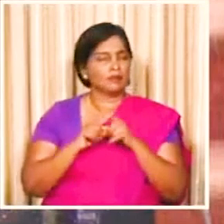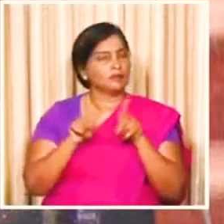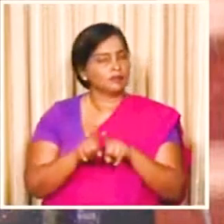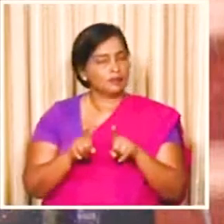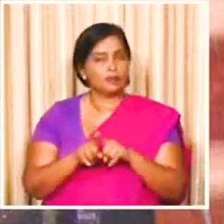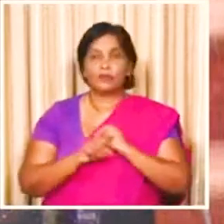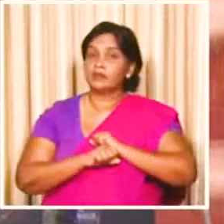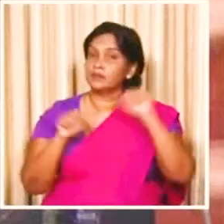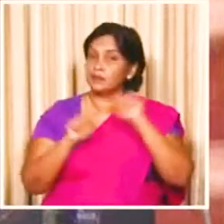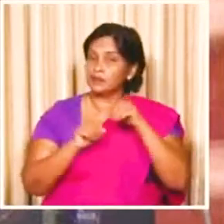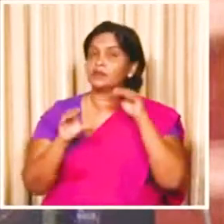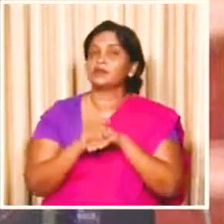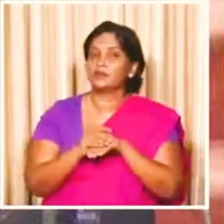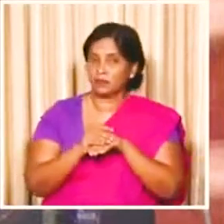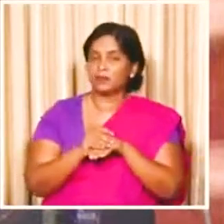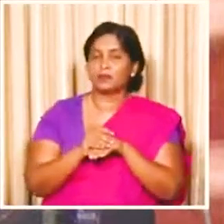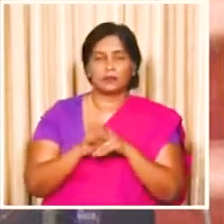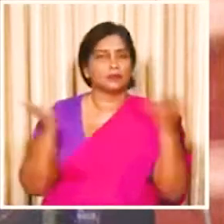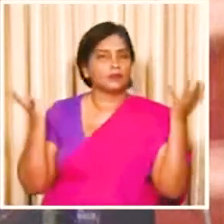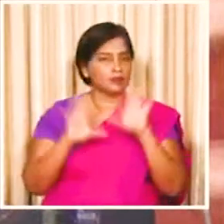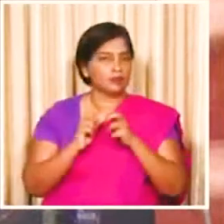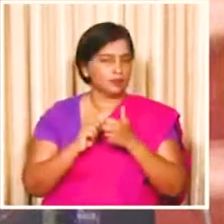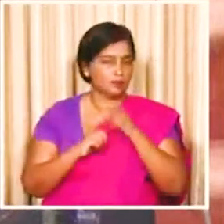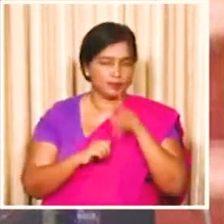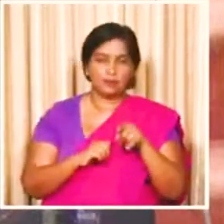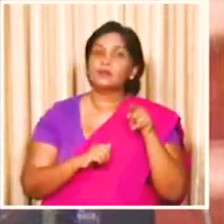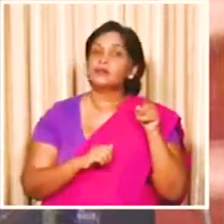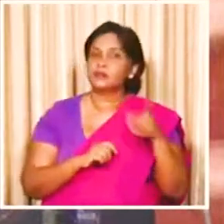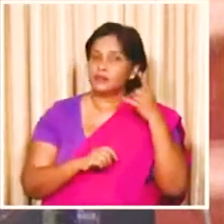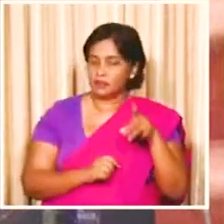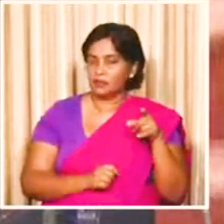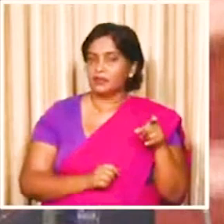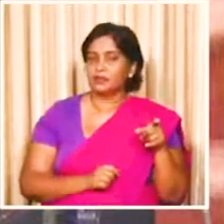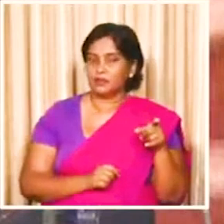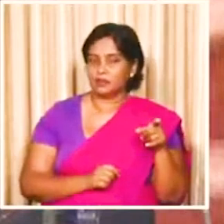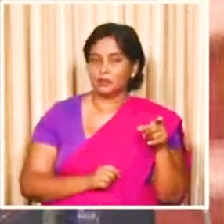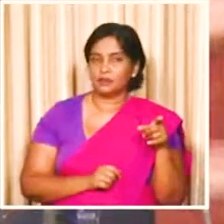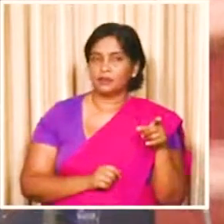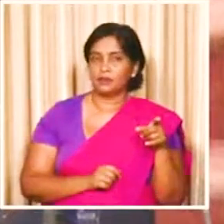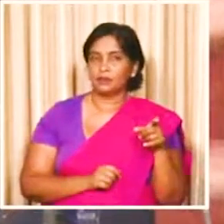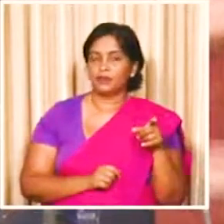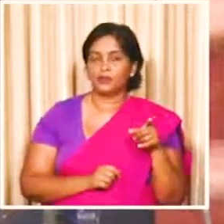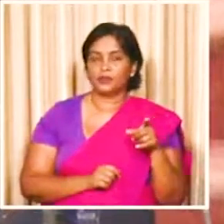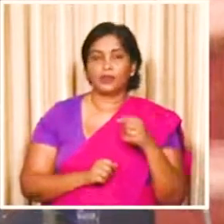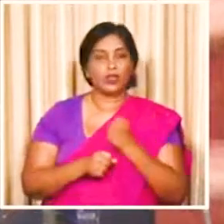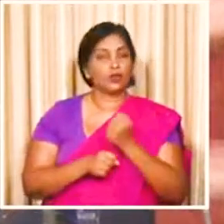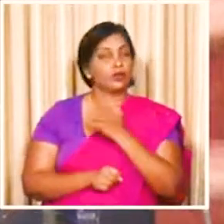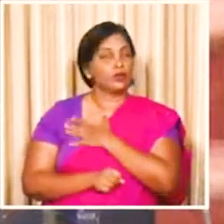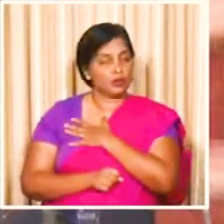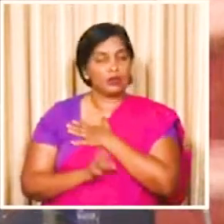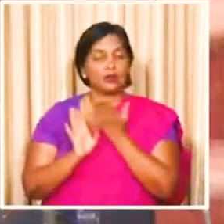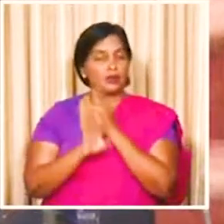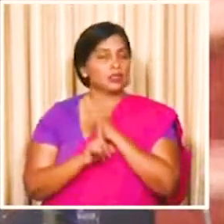அந்த வகையிலே எங்களுடைய விவசாயிகளை ஏற்கனவே கோட்டபாய ராஜபக்ச முன்னாள் ஜனாதிபதி